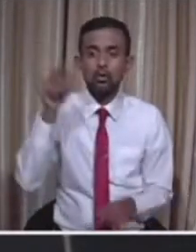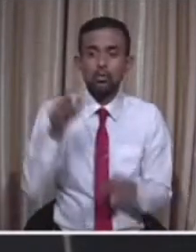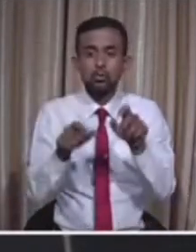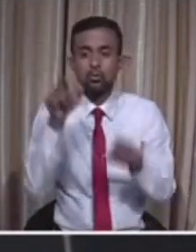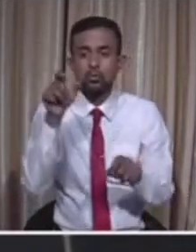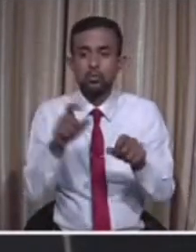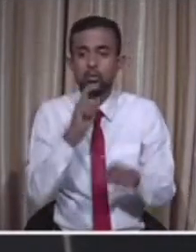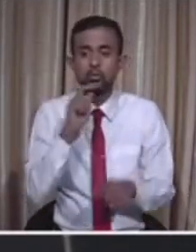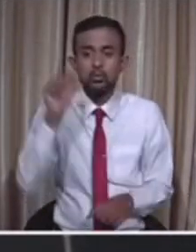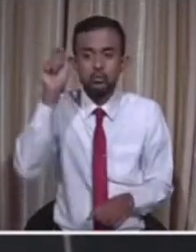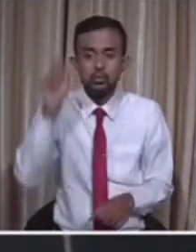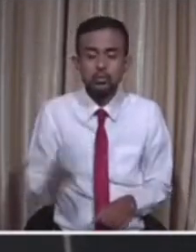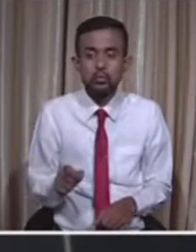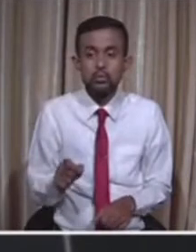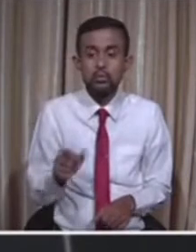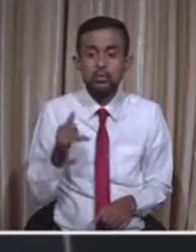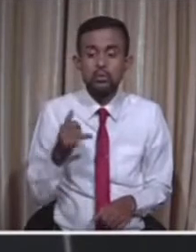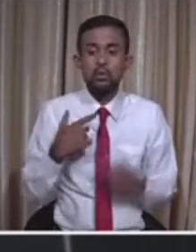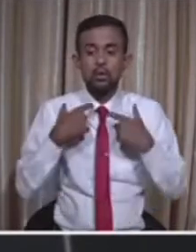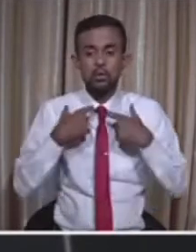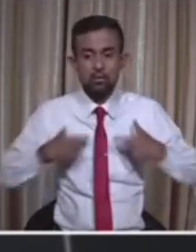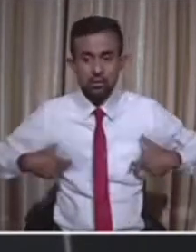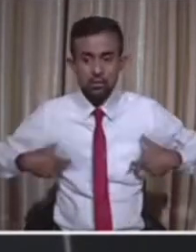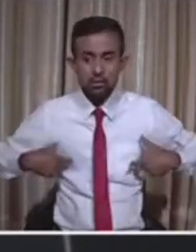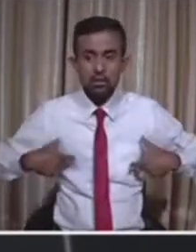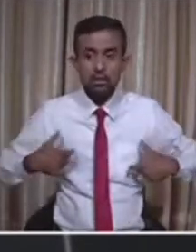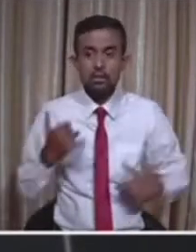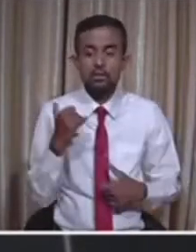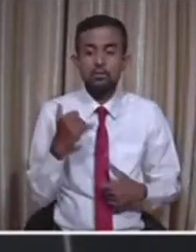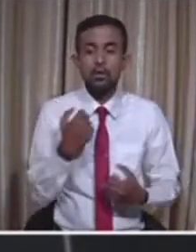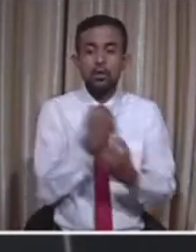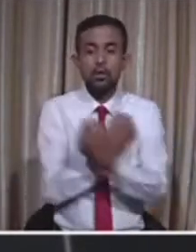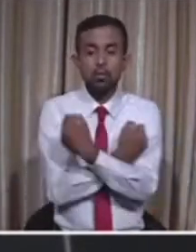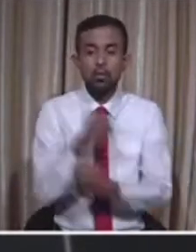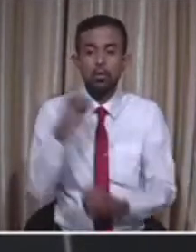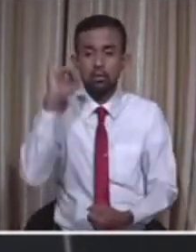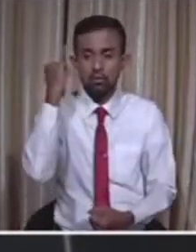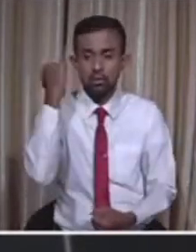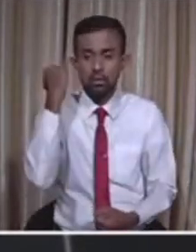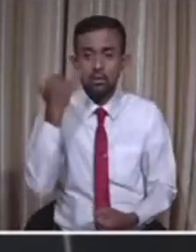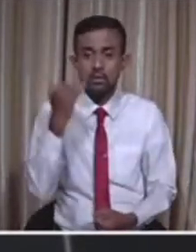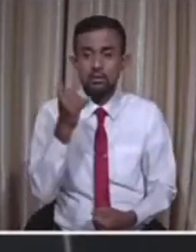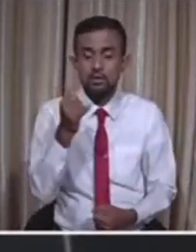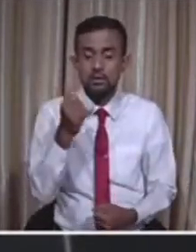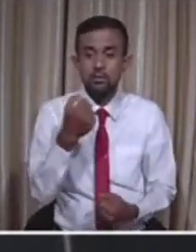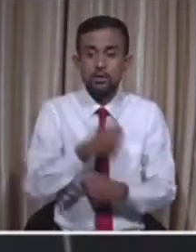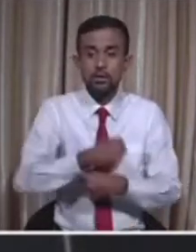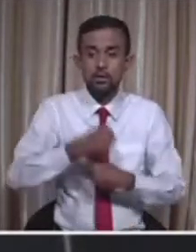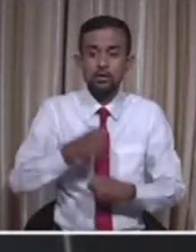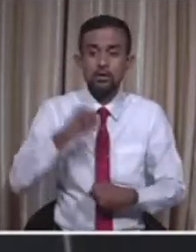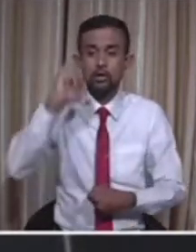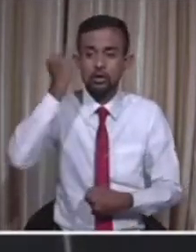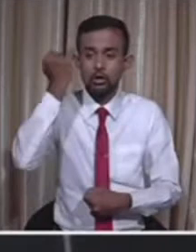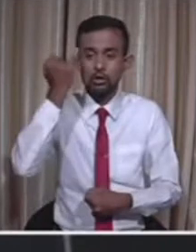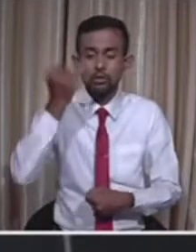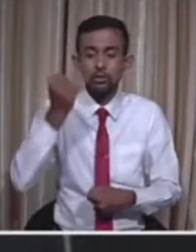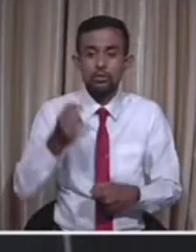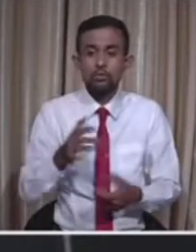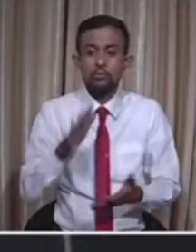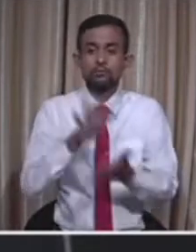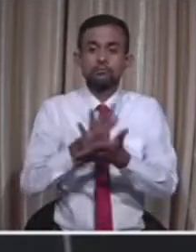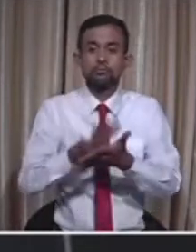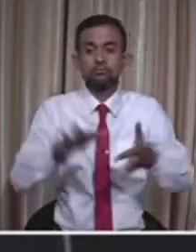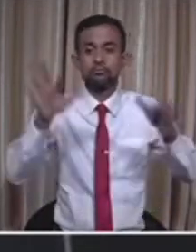මිනිසුරවරුන් ඇතැම් නීතිඥවරුන් ඇතැම් පොලිසිය නිලධාරීන් ඇතැම් රාජ්‍ය නිලධාරීන් හරි සතුටු